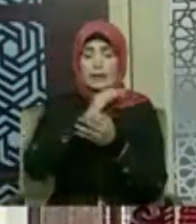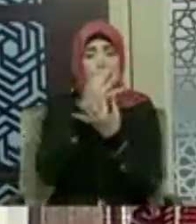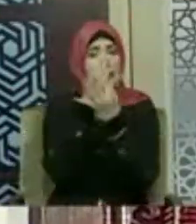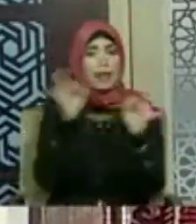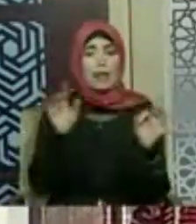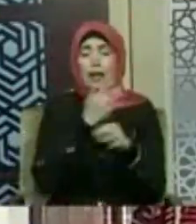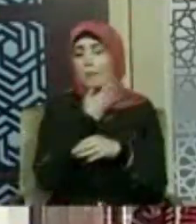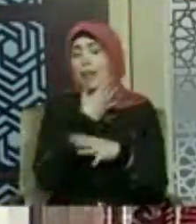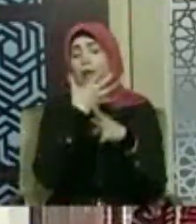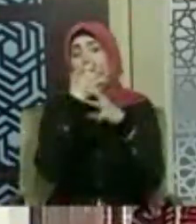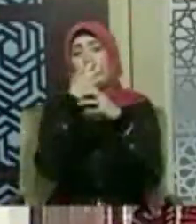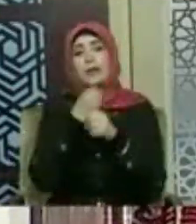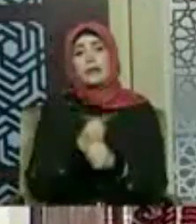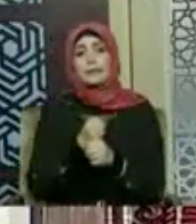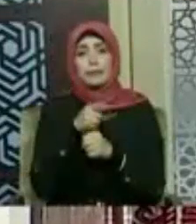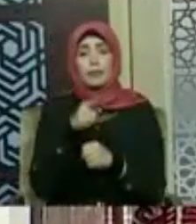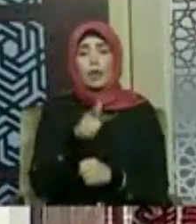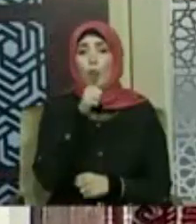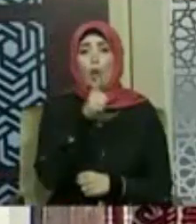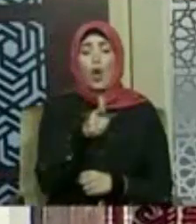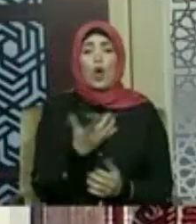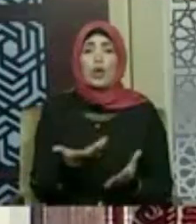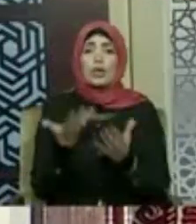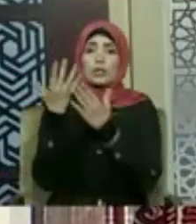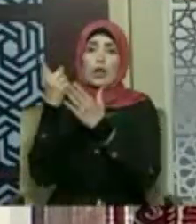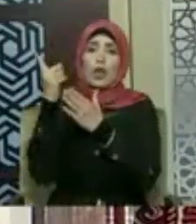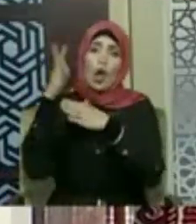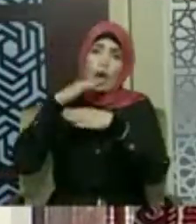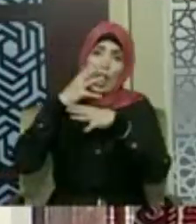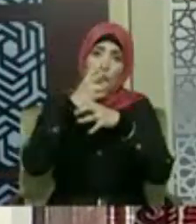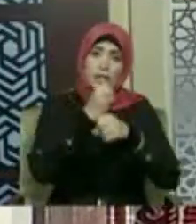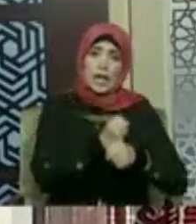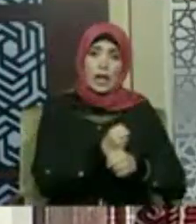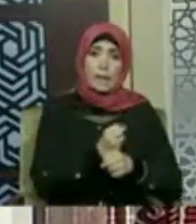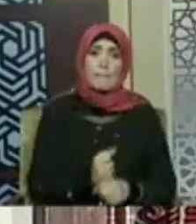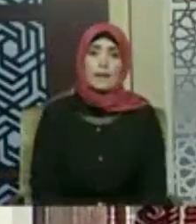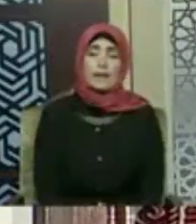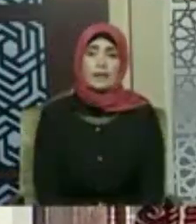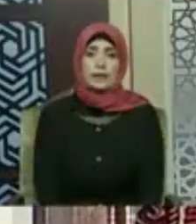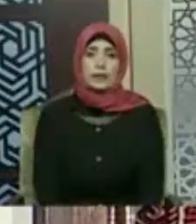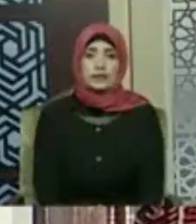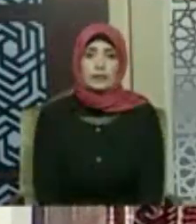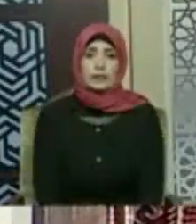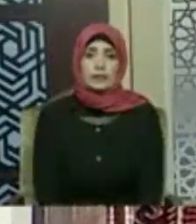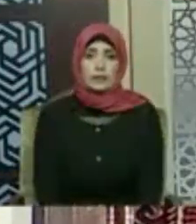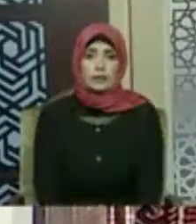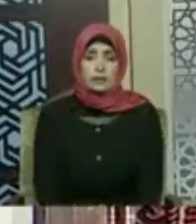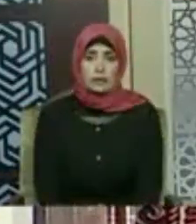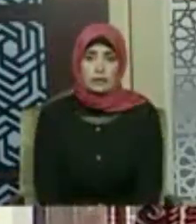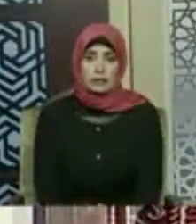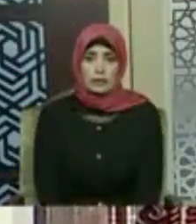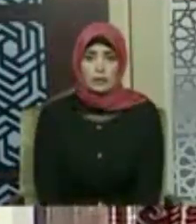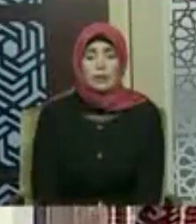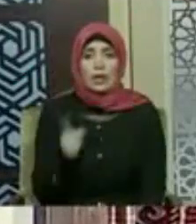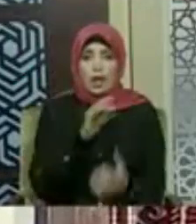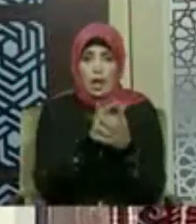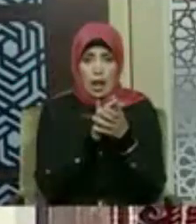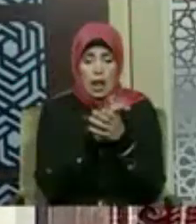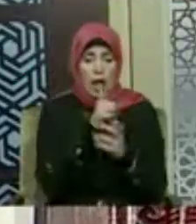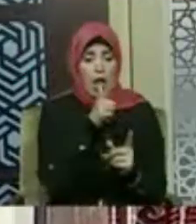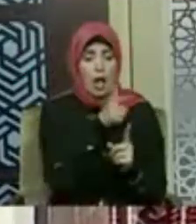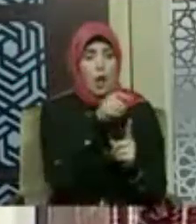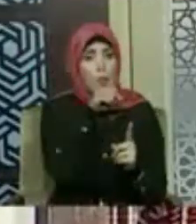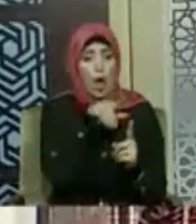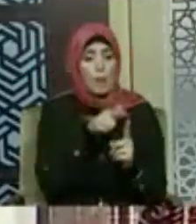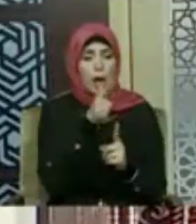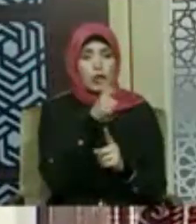وأدى الأمانة، وقال صلى الله عليه وسلم لأصحابه رضوان